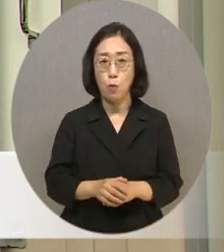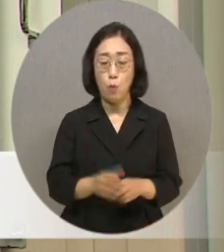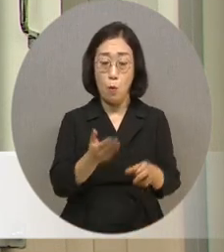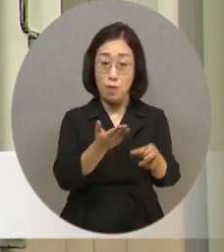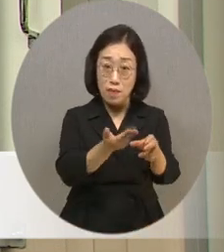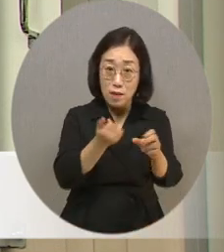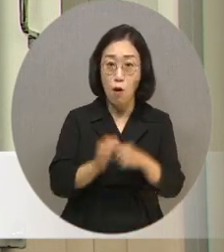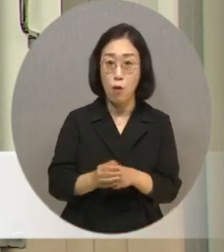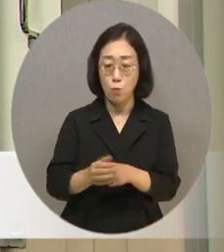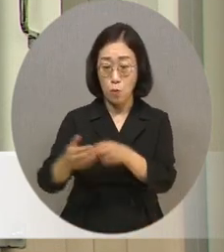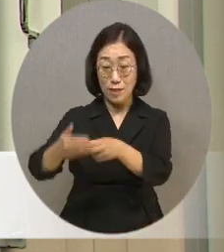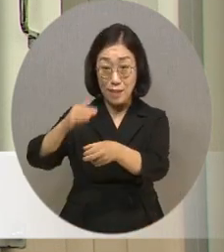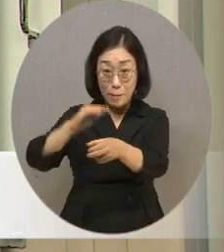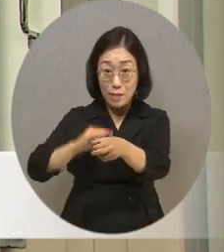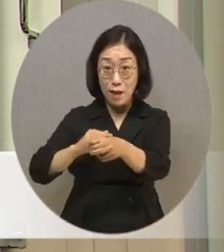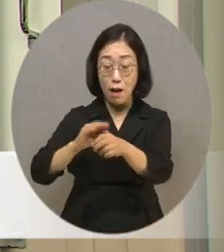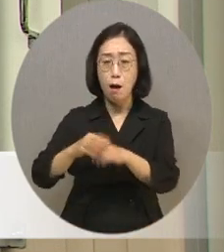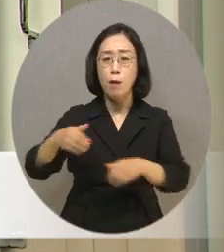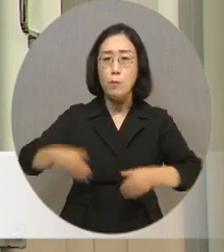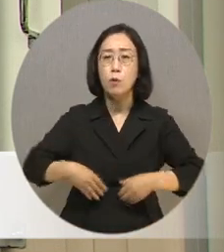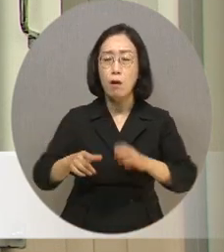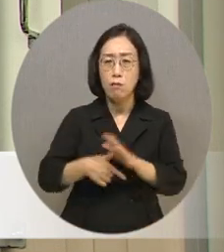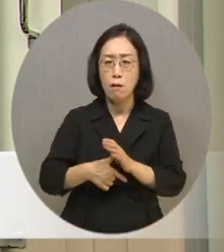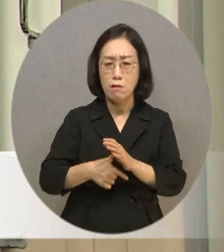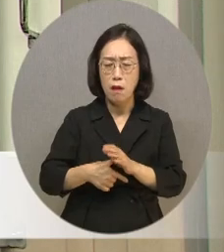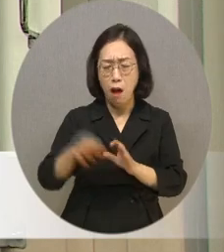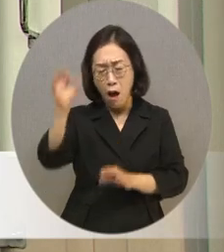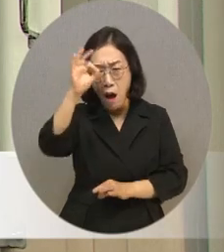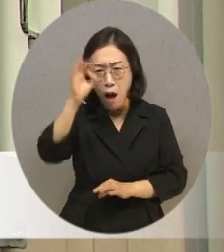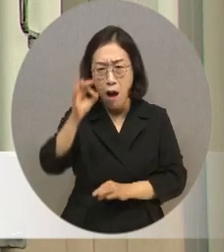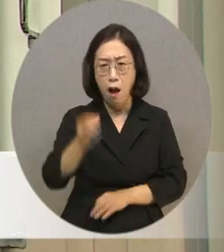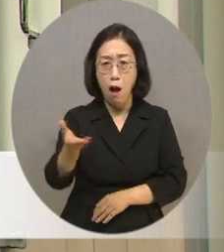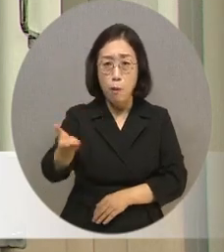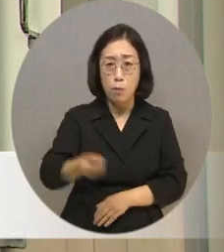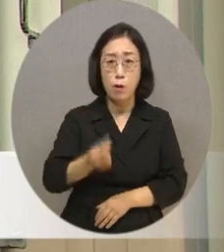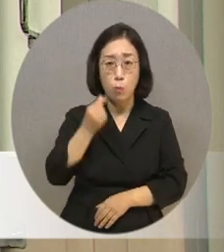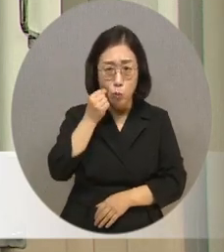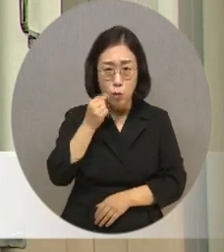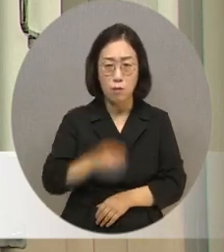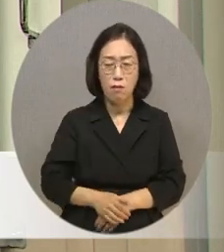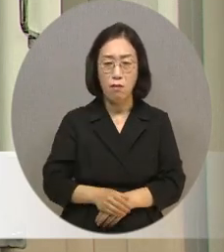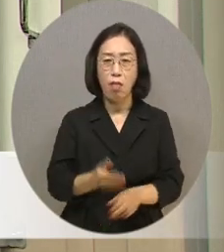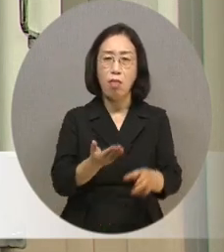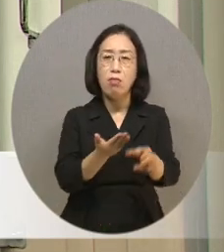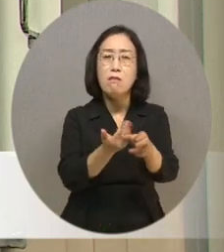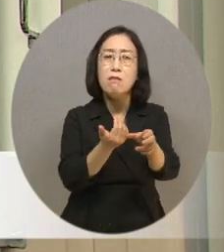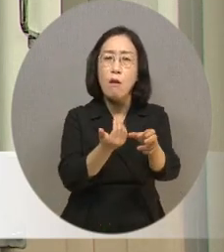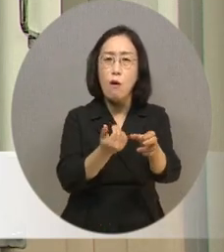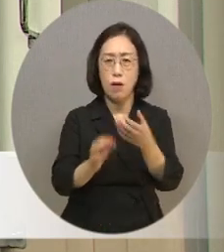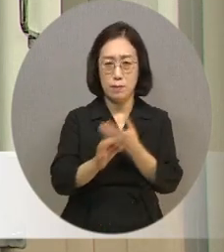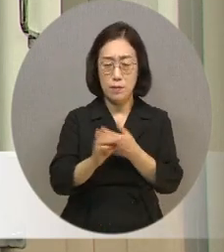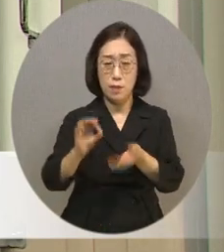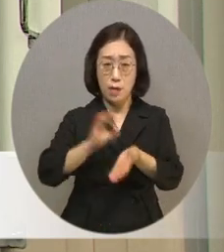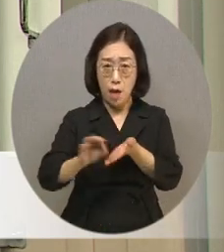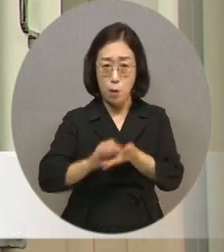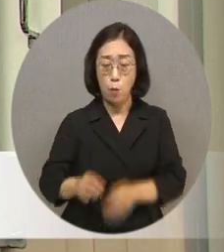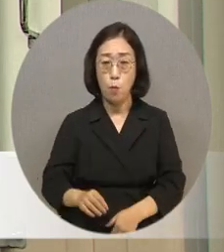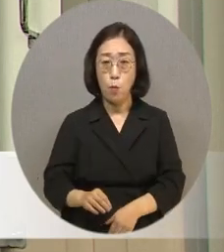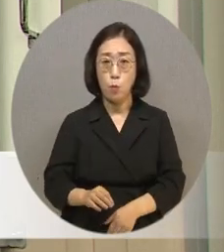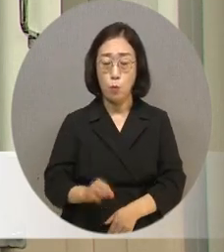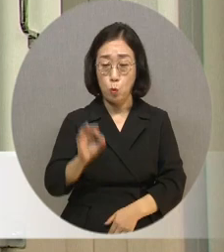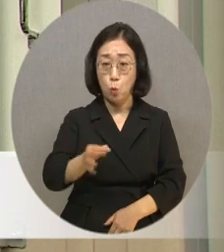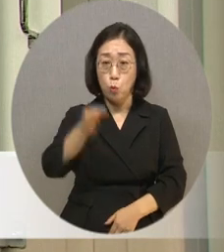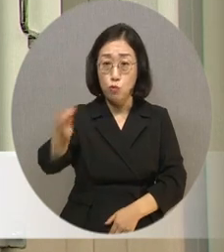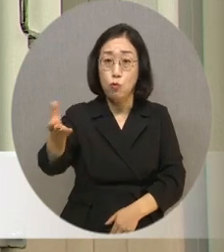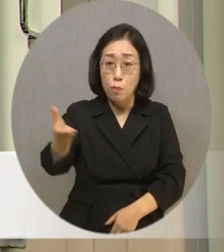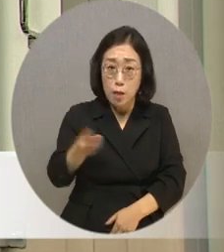화물차나 승합차가 필요할 경우에 차량을 구하지 못할 경우에는 보통 용달을 많이 사용을 하고요. 일반 렌트카 사용을 하게